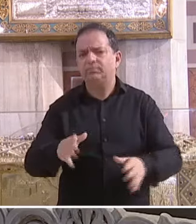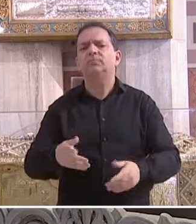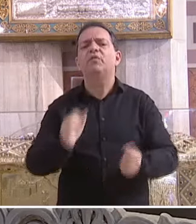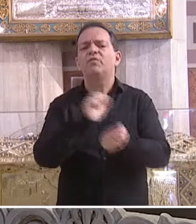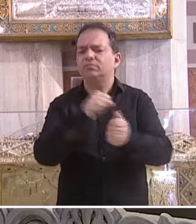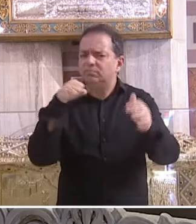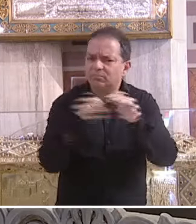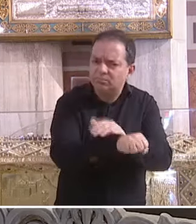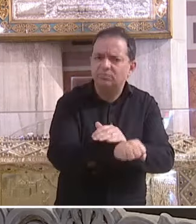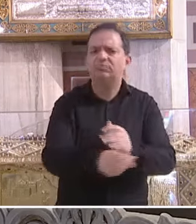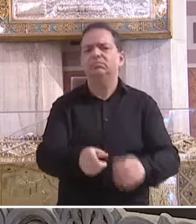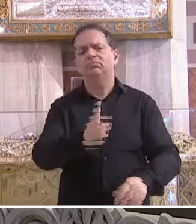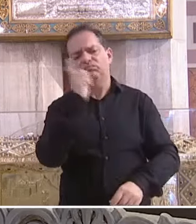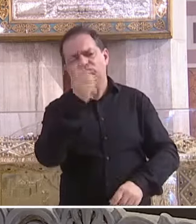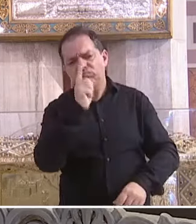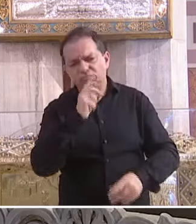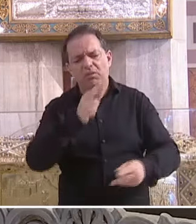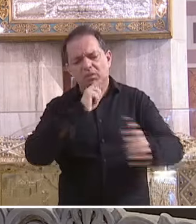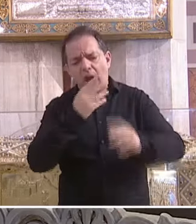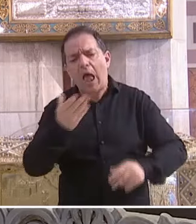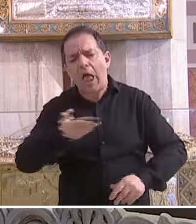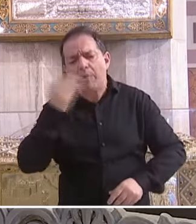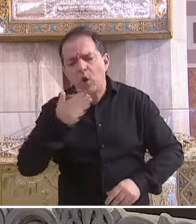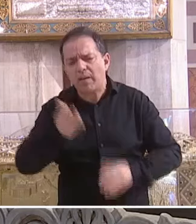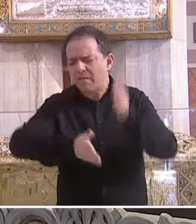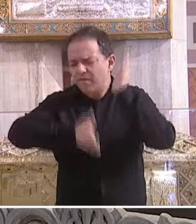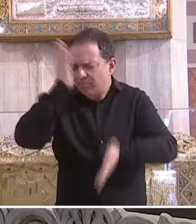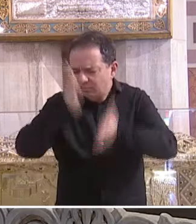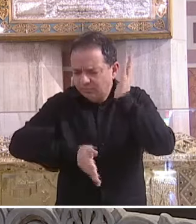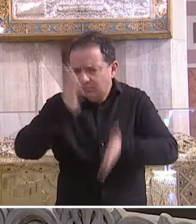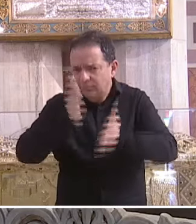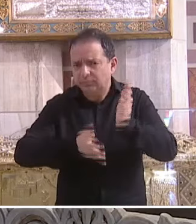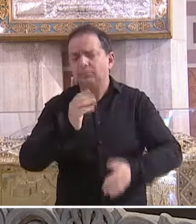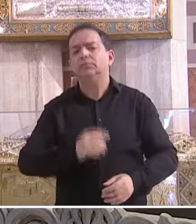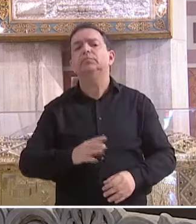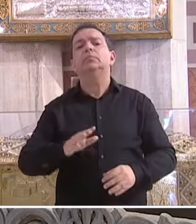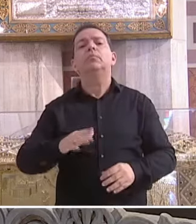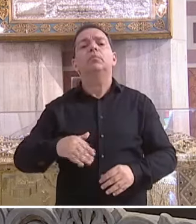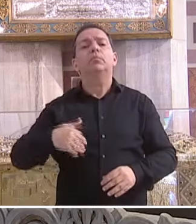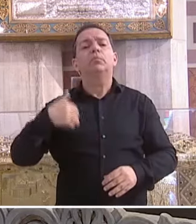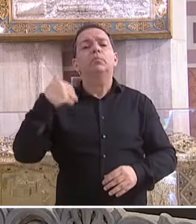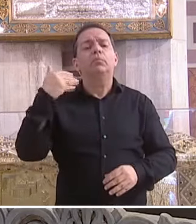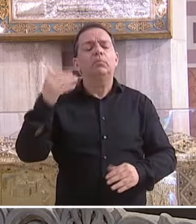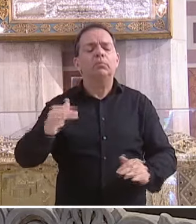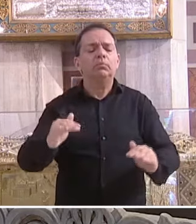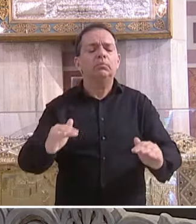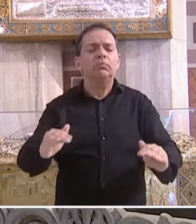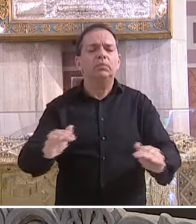σε ανάκριση και φρικτά βασανιστήρια, κατά την διάρκεια των οποίων παρέμεινε